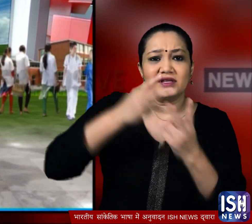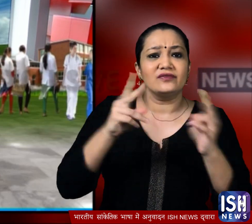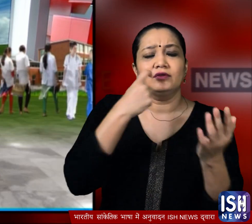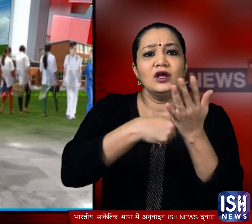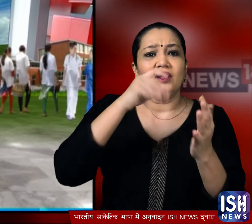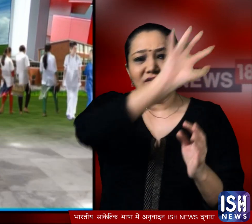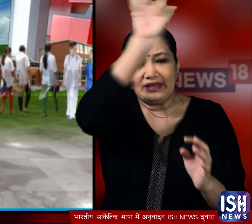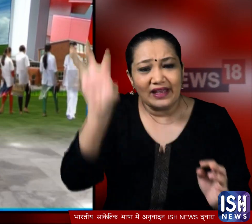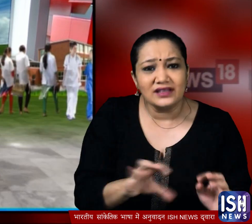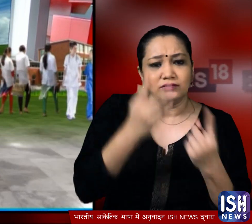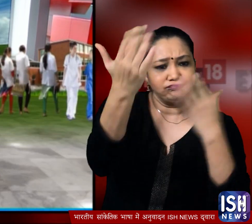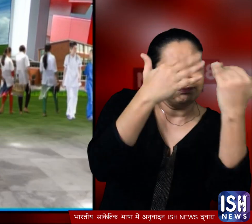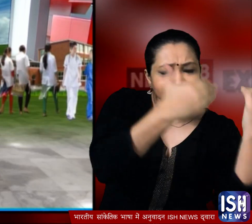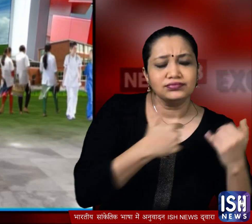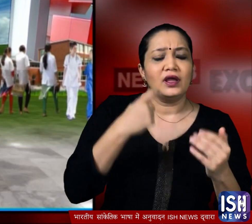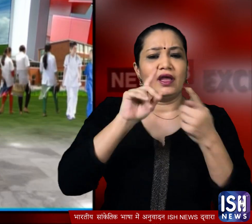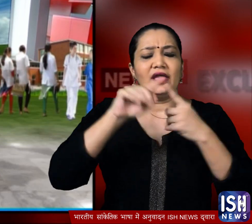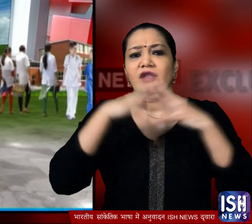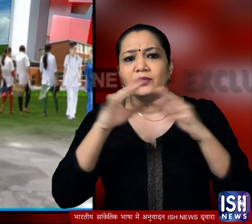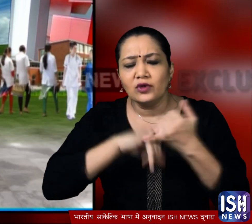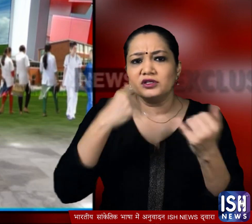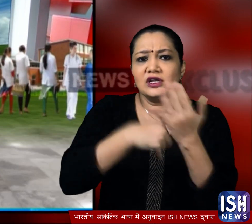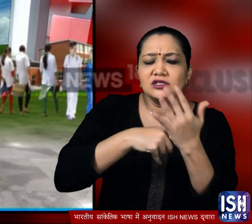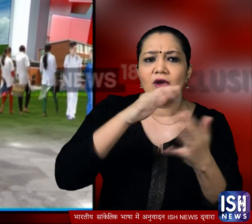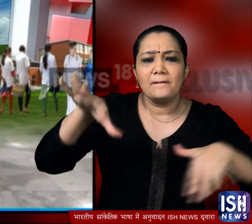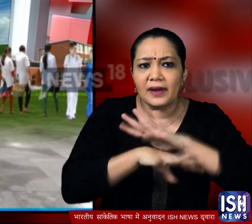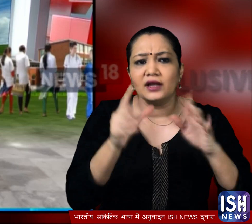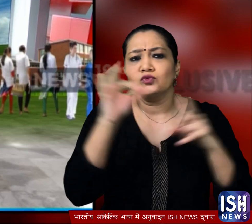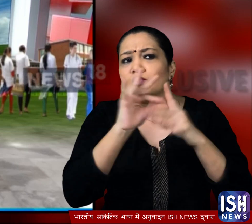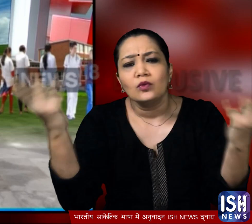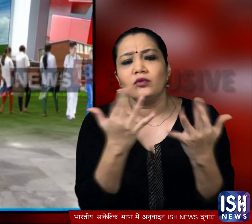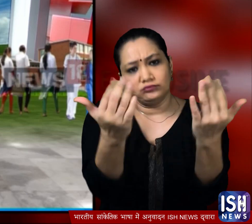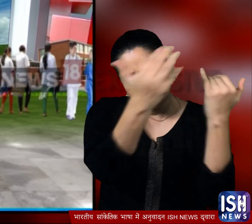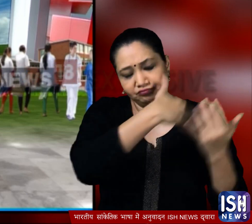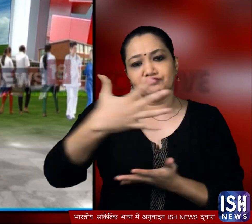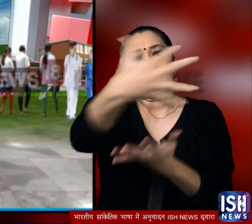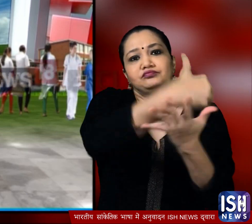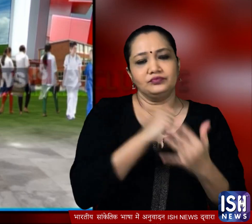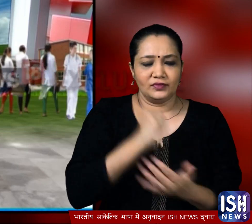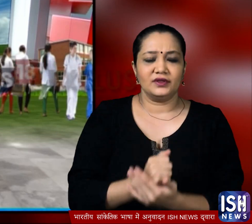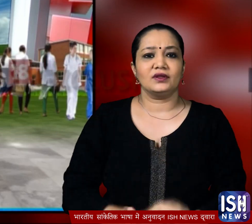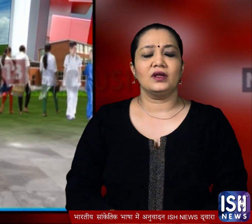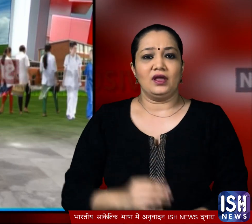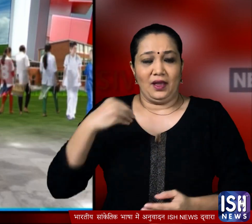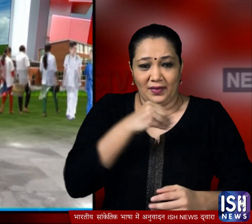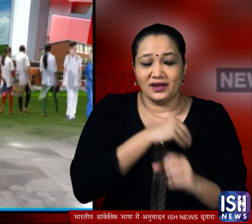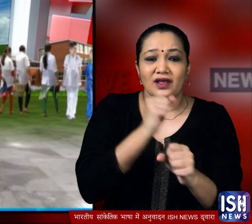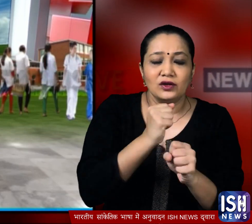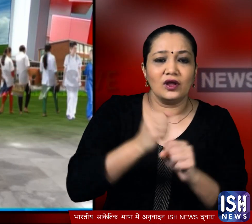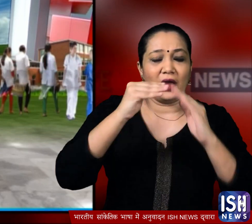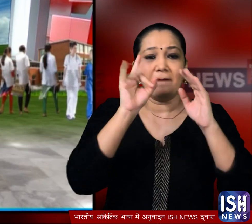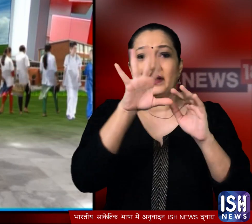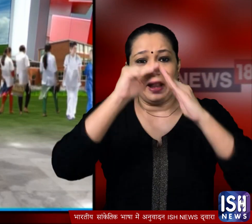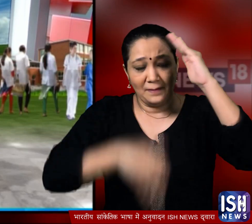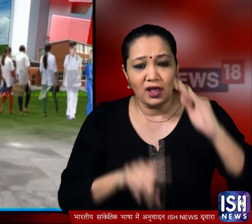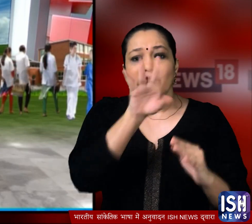से जानकारी जुटाए कि वहां ईडब्ल्यूएस वर्ग के आरक्षण की योजना की क्या स्थिति। मौजूदा समय में राज्यों के सरकारी मेडिकल कॉलेजों में अंडर ग्रेजुएट